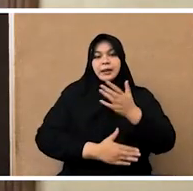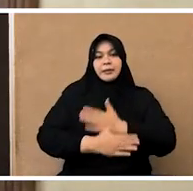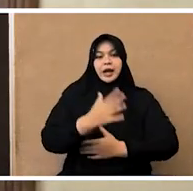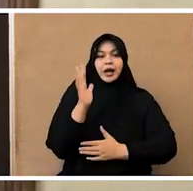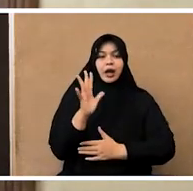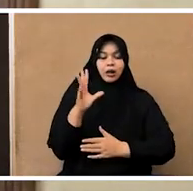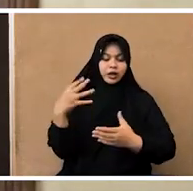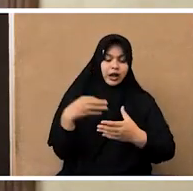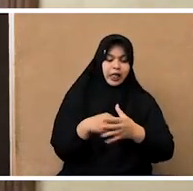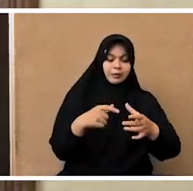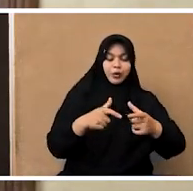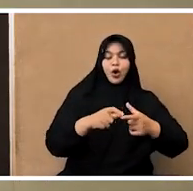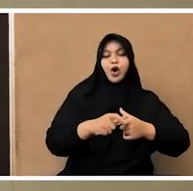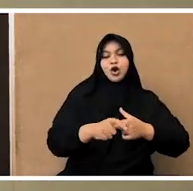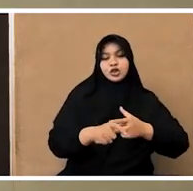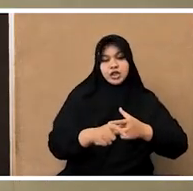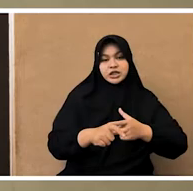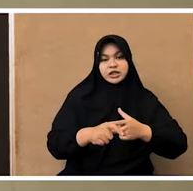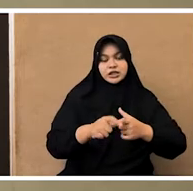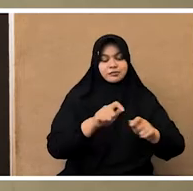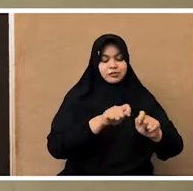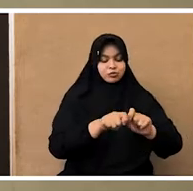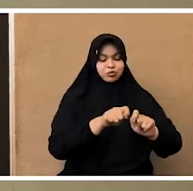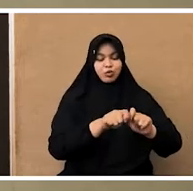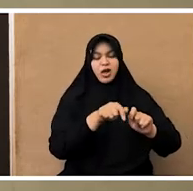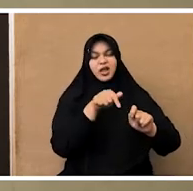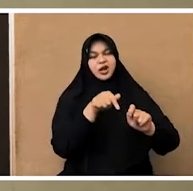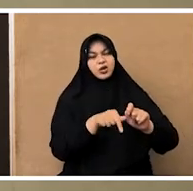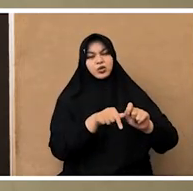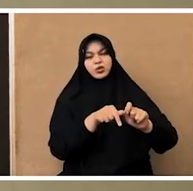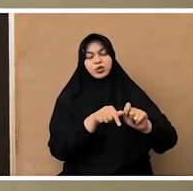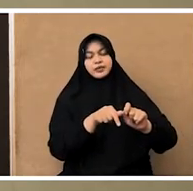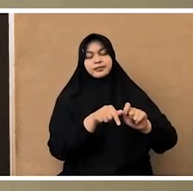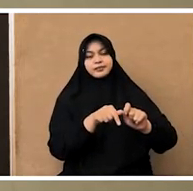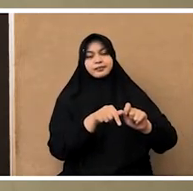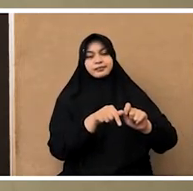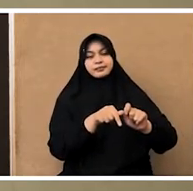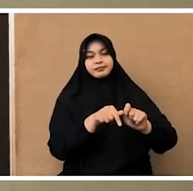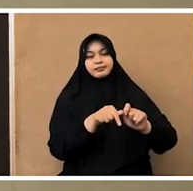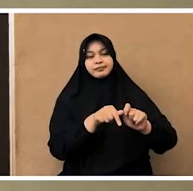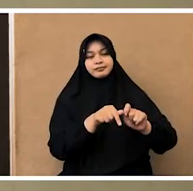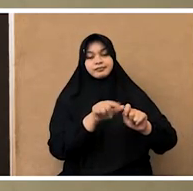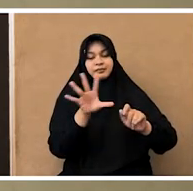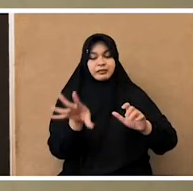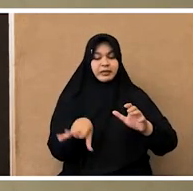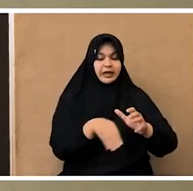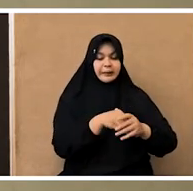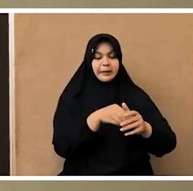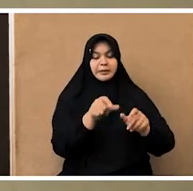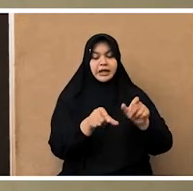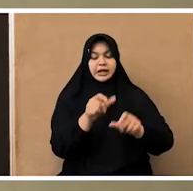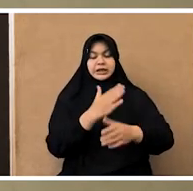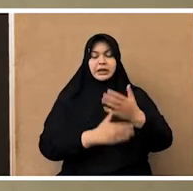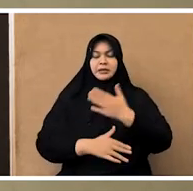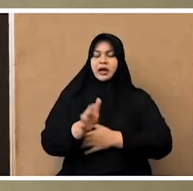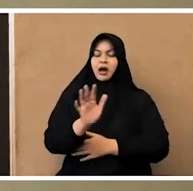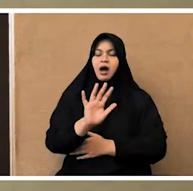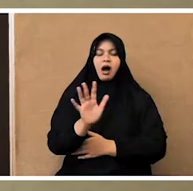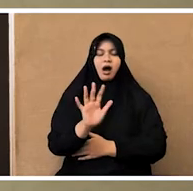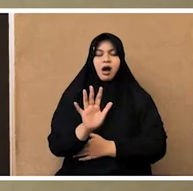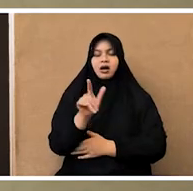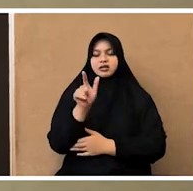perumusannya atau dalam proses penyusunannya justru tidak membuka ruang-ruang